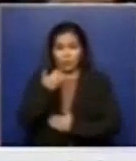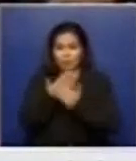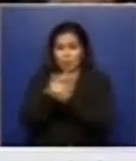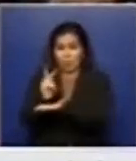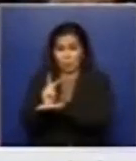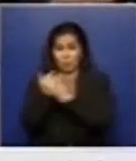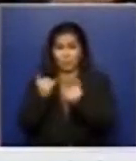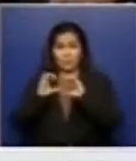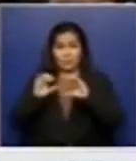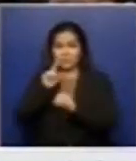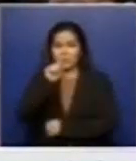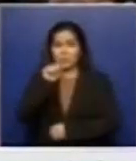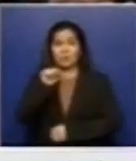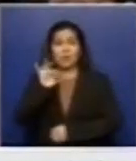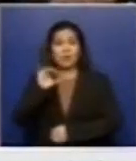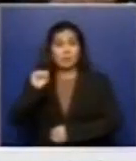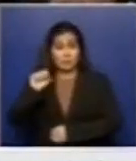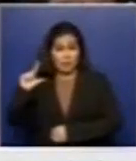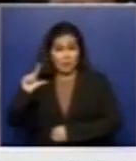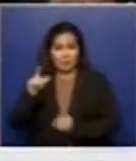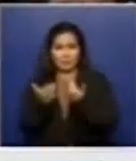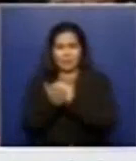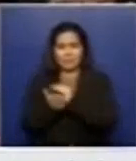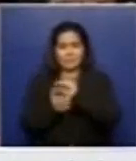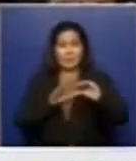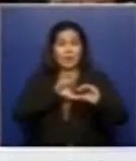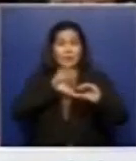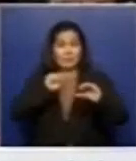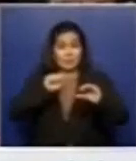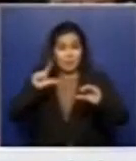นล้านประมาณ 500,000 ล้านจะช่วยผู้ประกอบการ